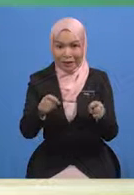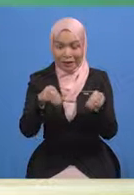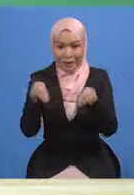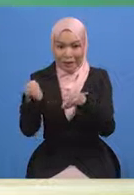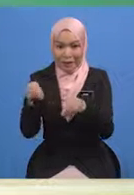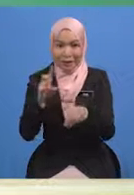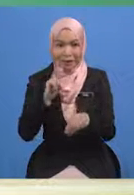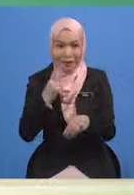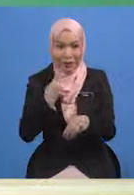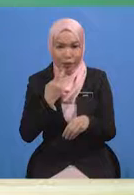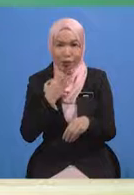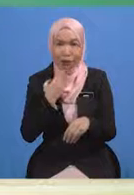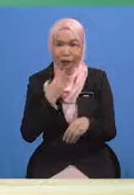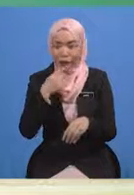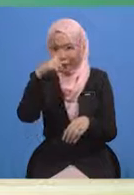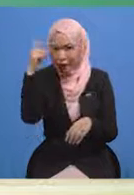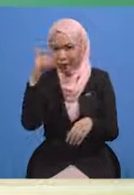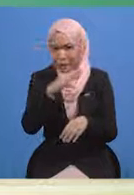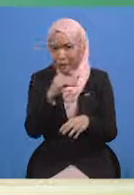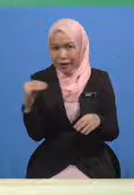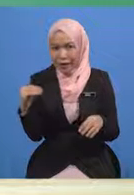berwarna hitam dan lembap.